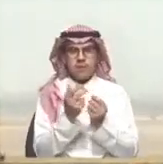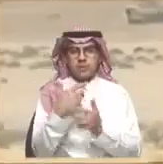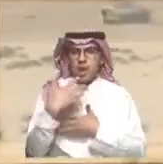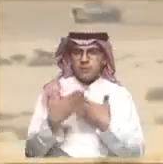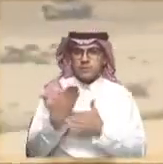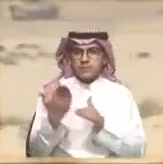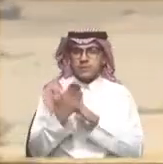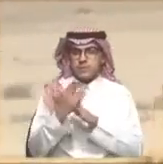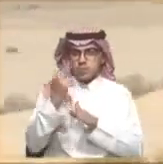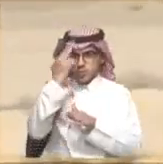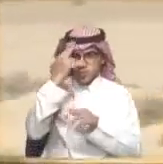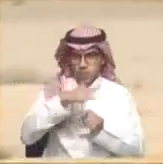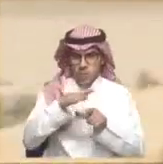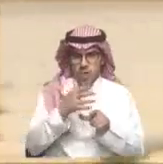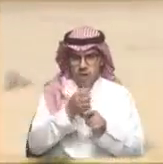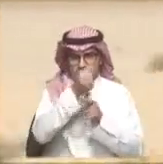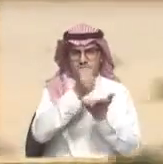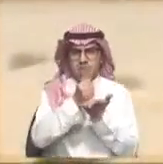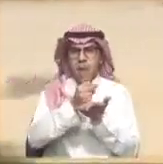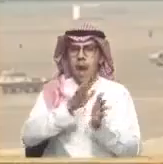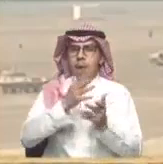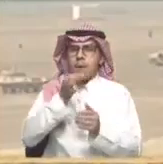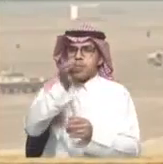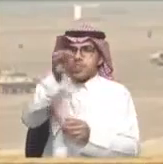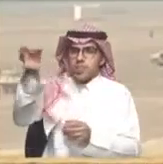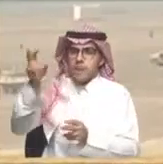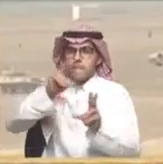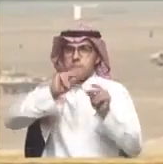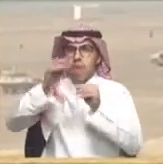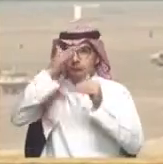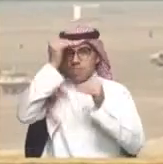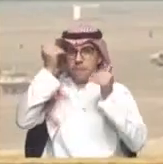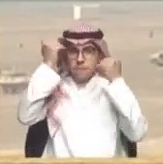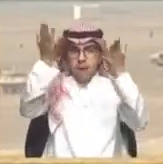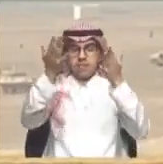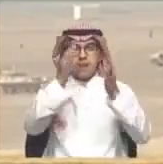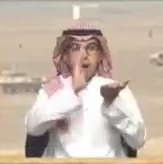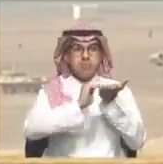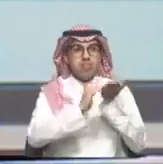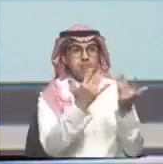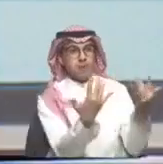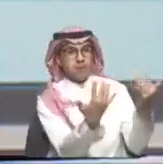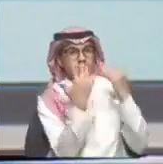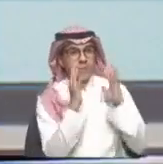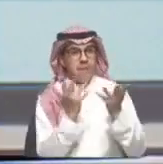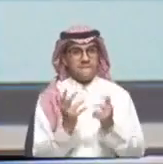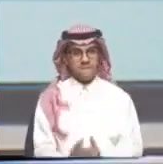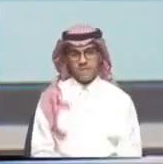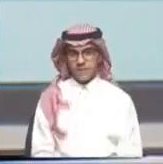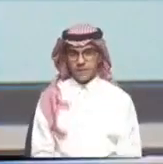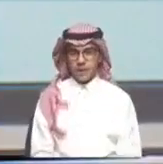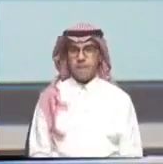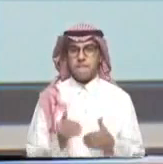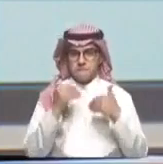البلاد وتدعيم قواعد الأمن استعدادا لأي عدو أو تهديد.